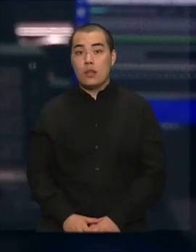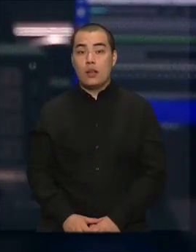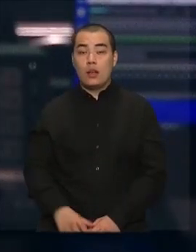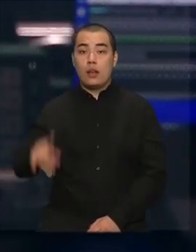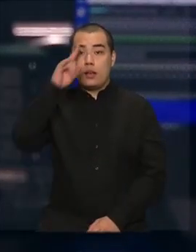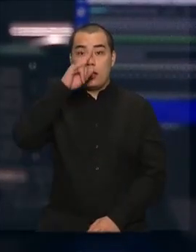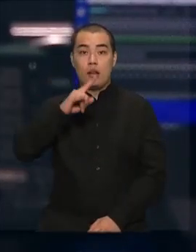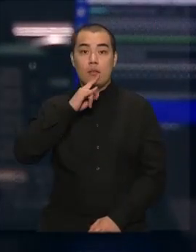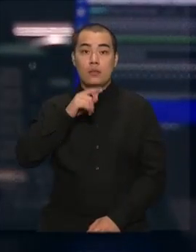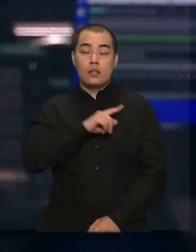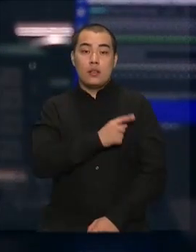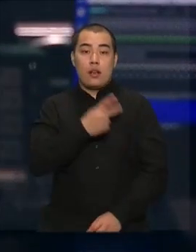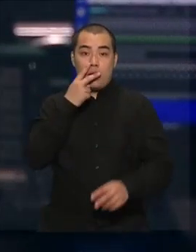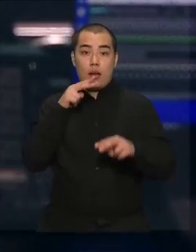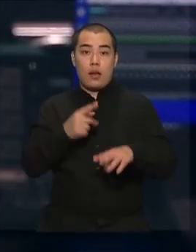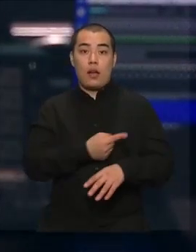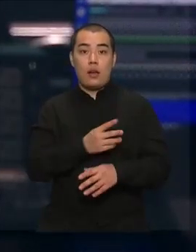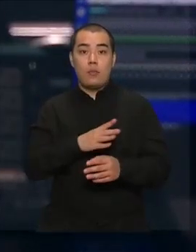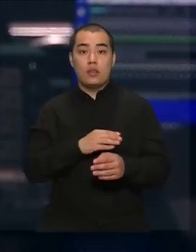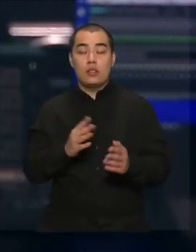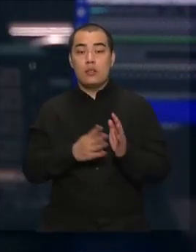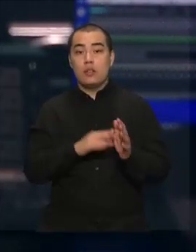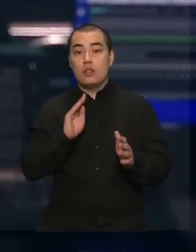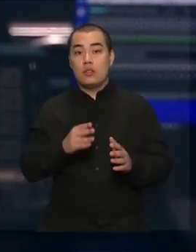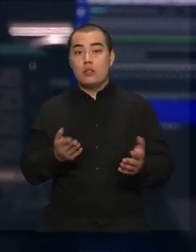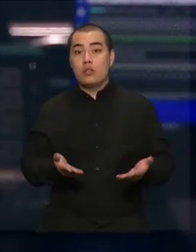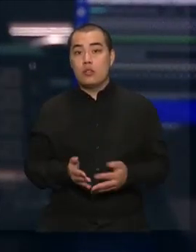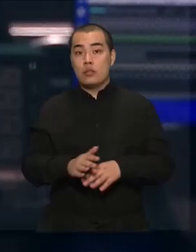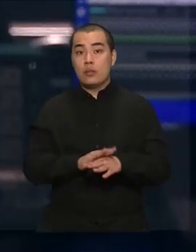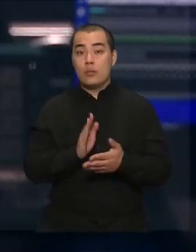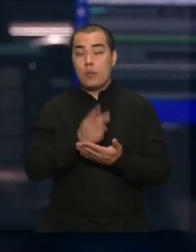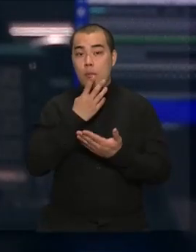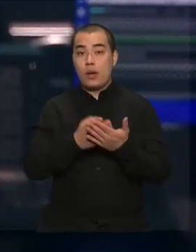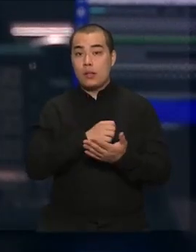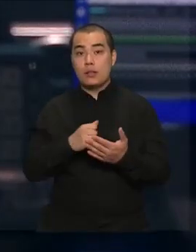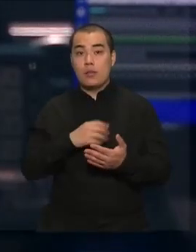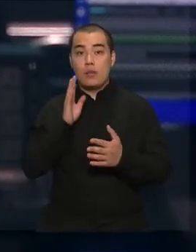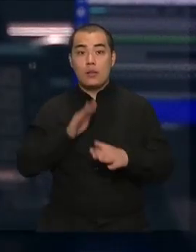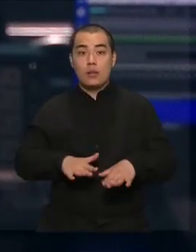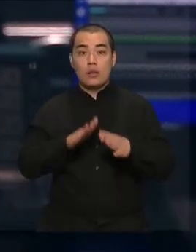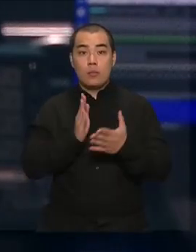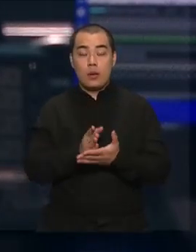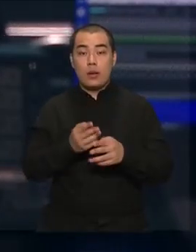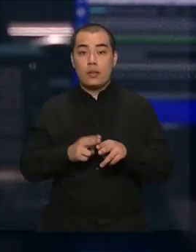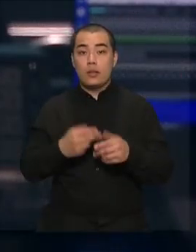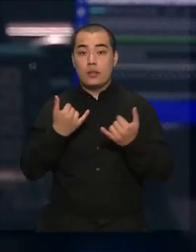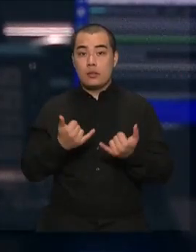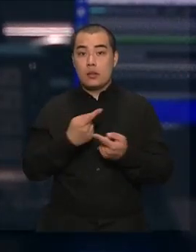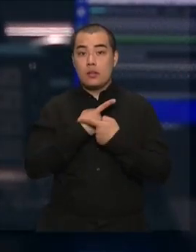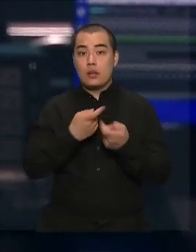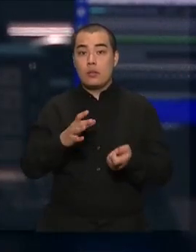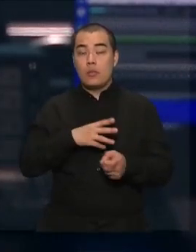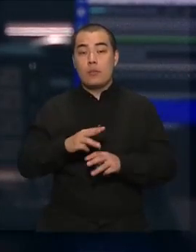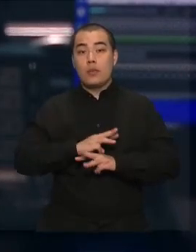В Казахстане под усиленную охрану взято свыше 9 тысяч жилых домов, расположенных в зоне подтопления. Об этом сегодня сообщили